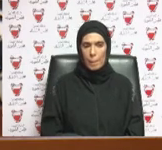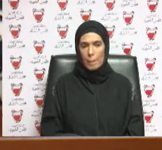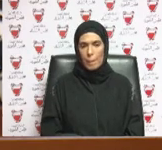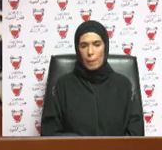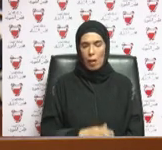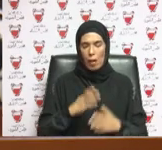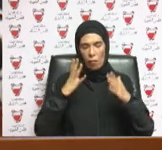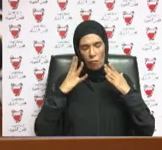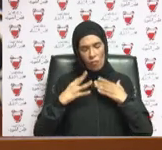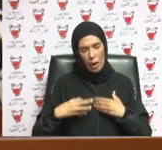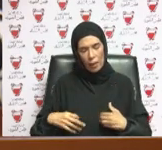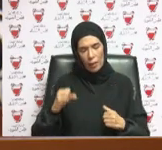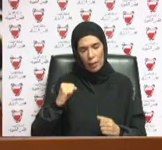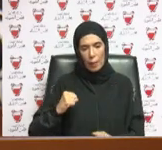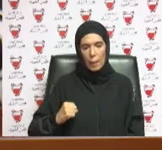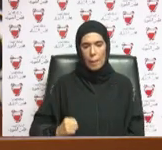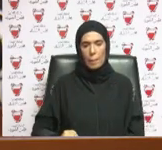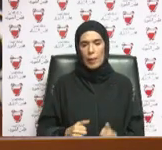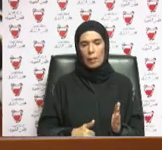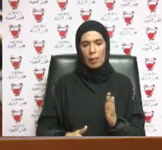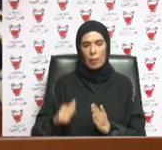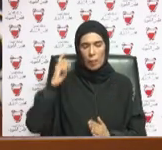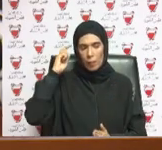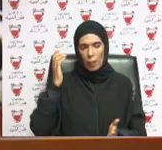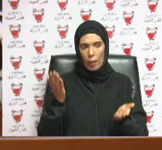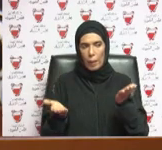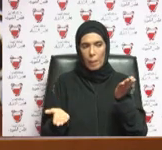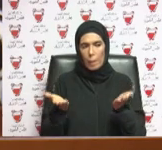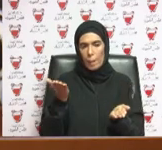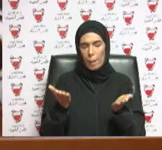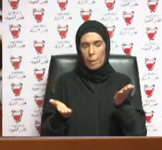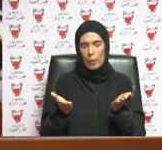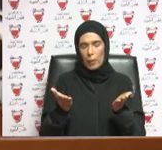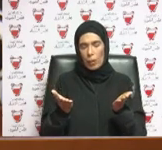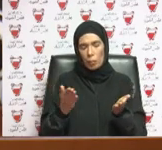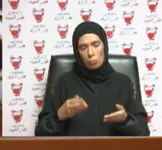فبفقده فقدت البحرين والأمة العربية قائدا حكيما وأميرا معطاء،